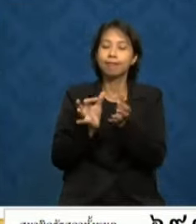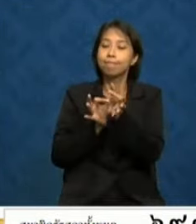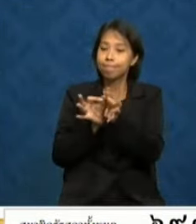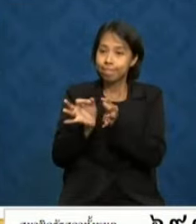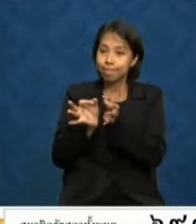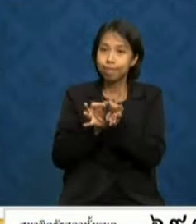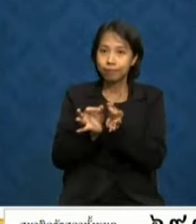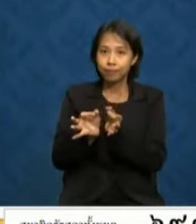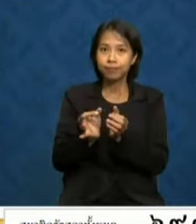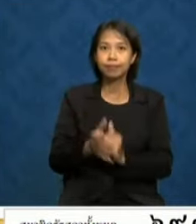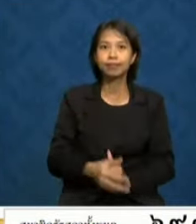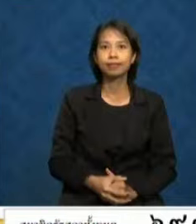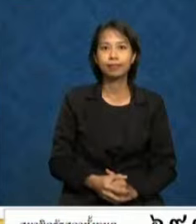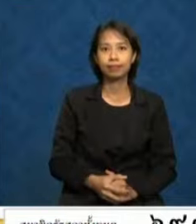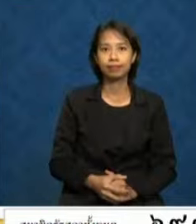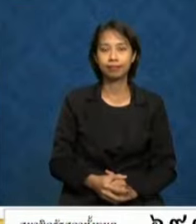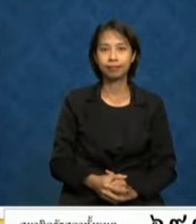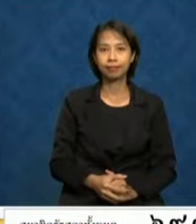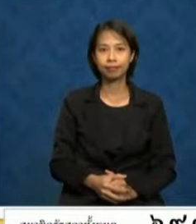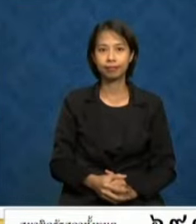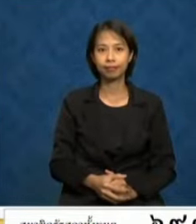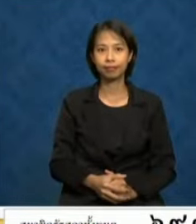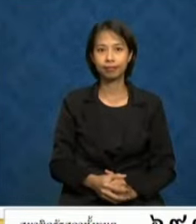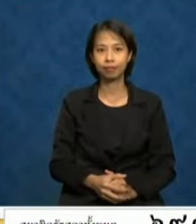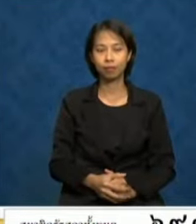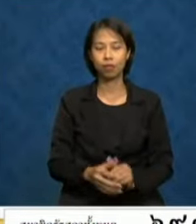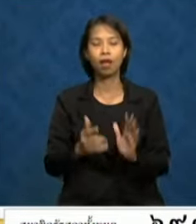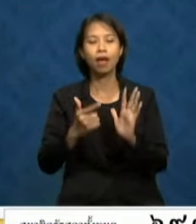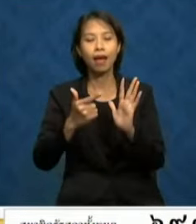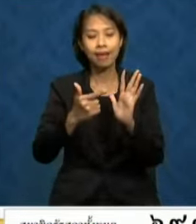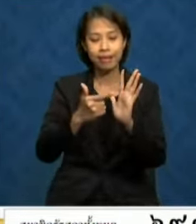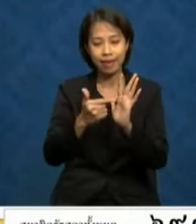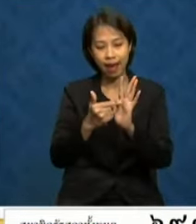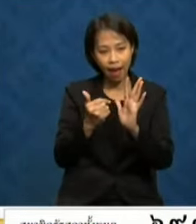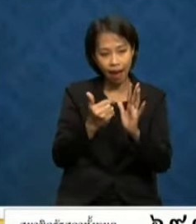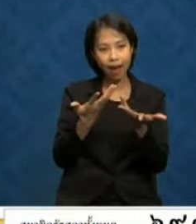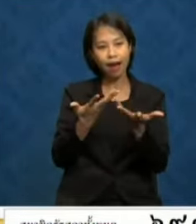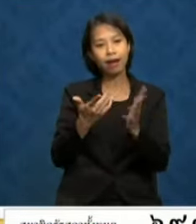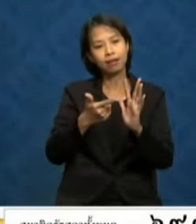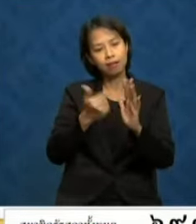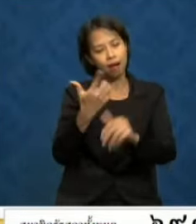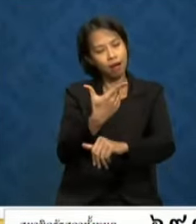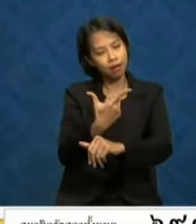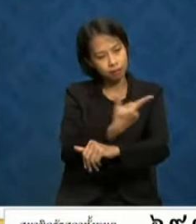าประเด็นเรื่องของยาเวชภัณฑ์อา